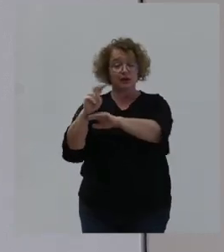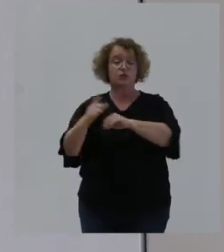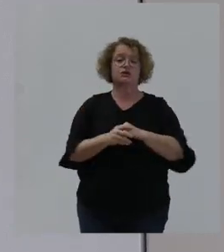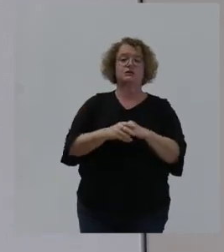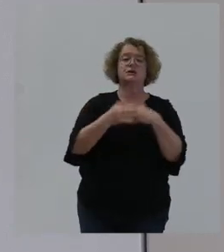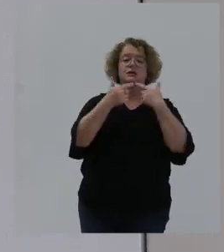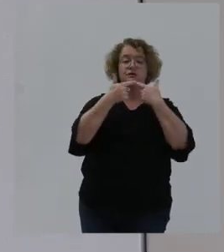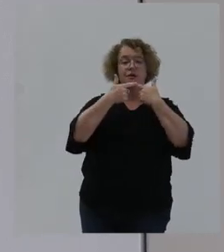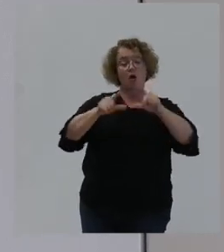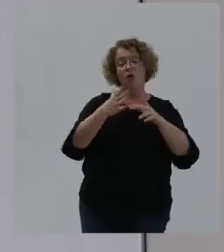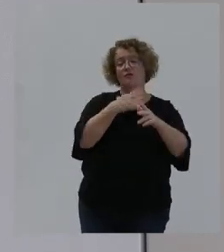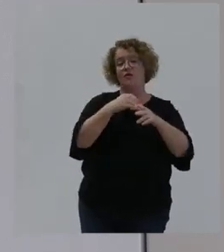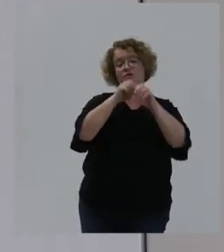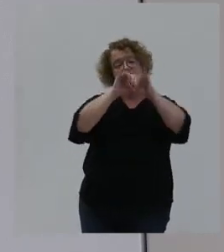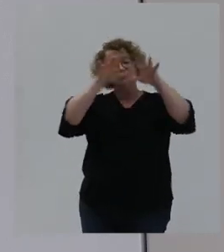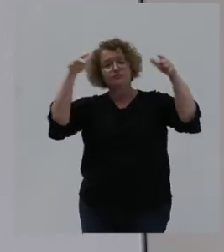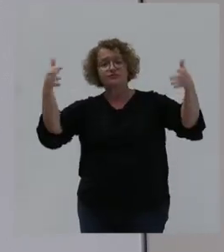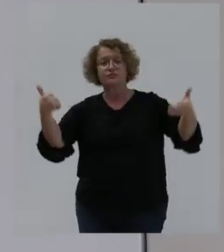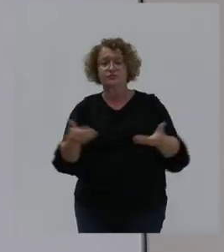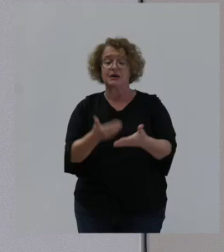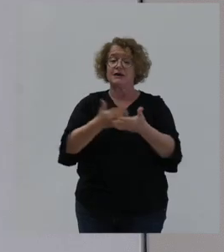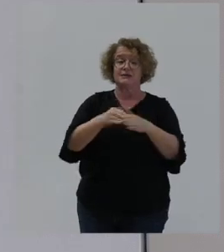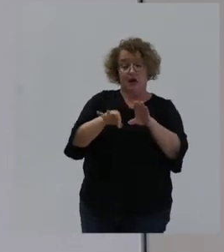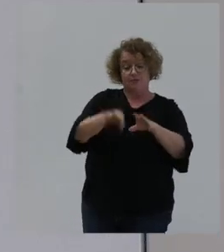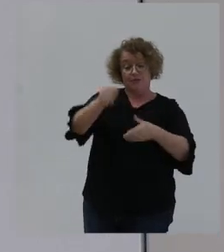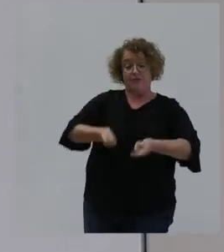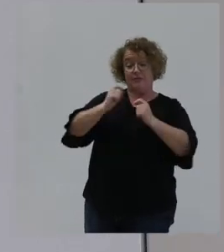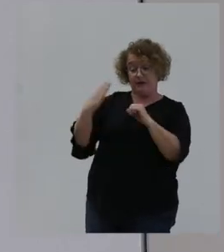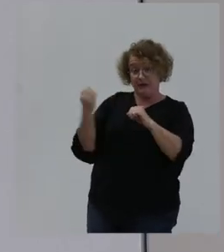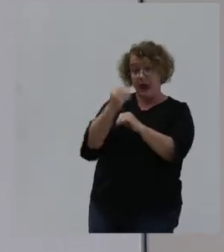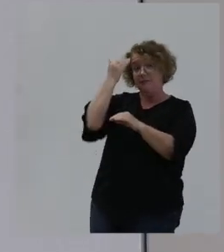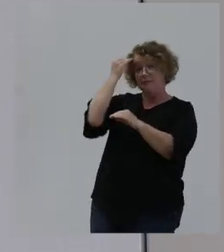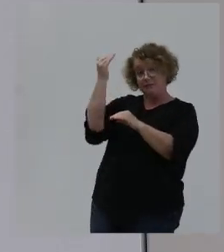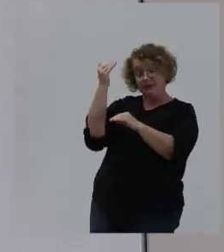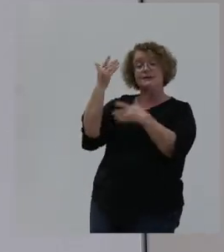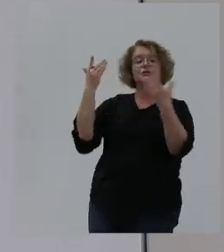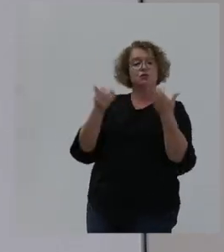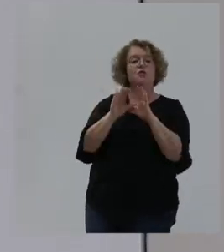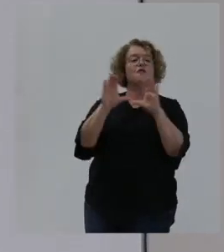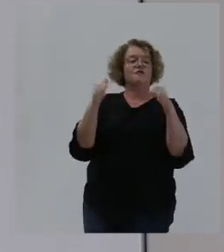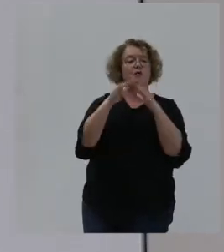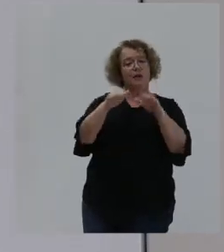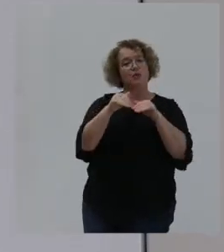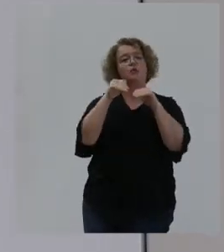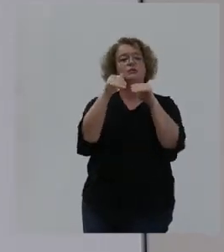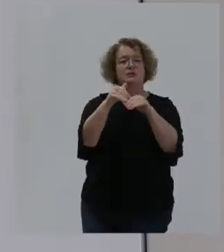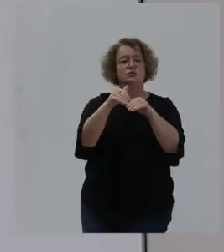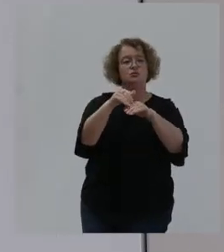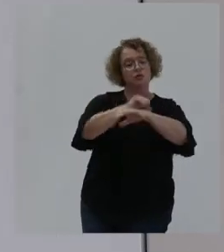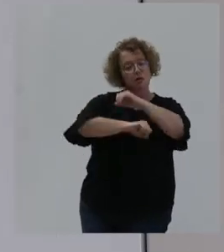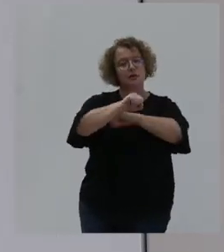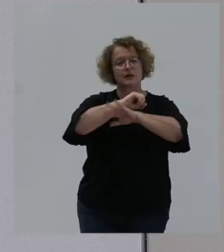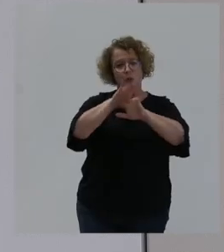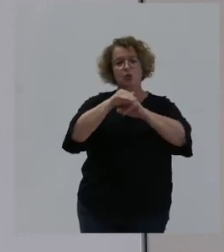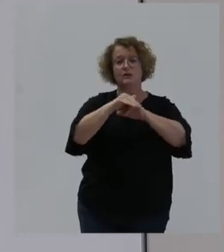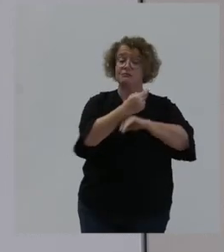au long de la vie. Dès le début du mandat, nous mettrons en place des assises de la formation continue, en co-organisée avec